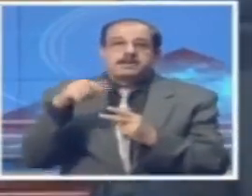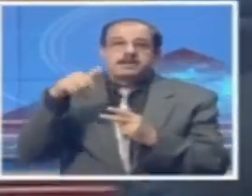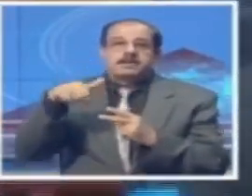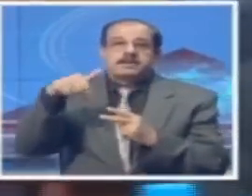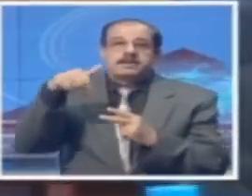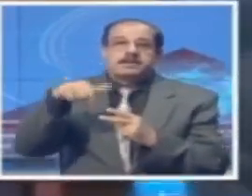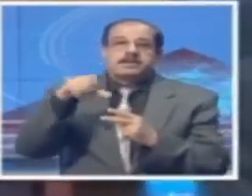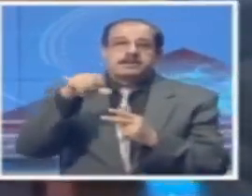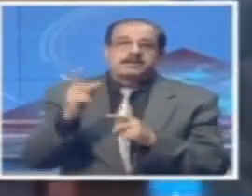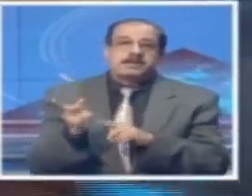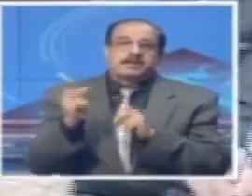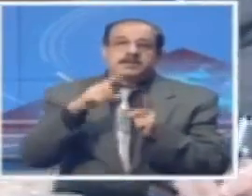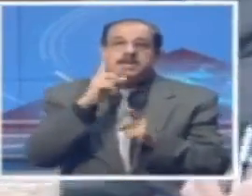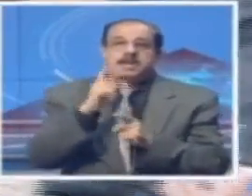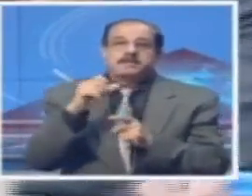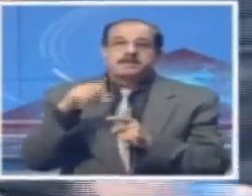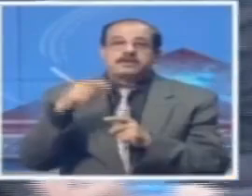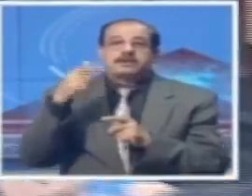1996